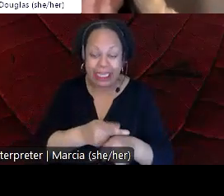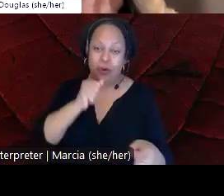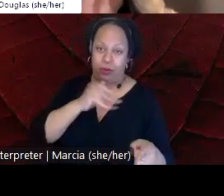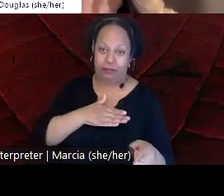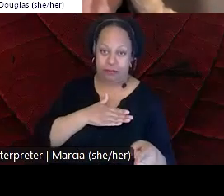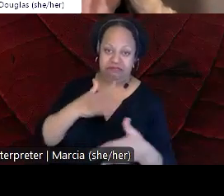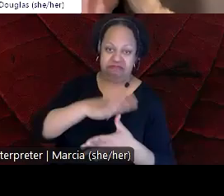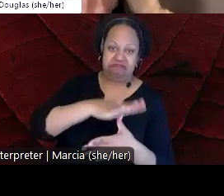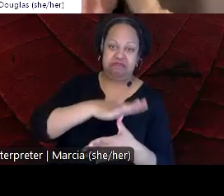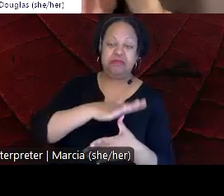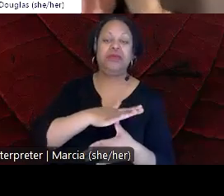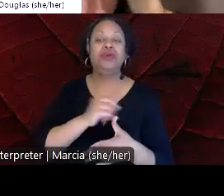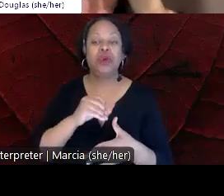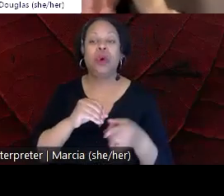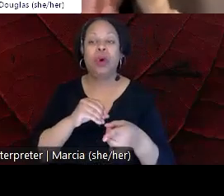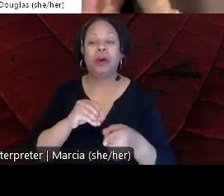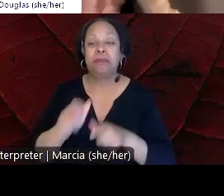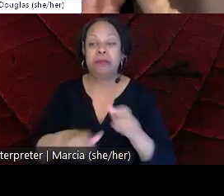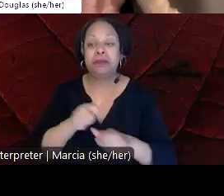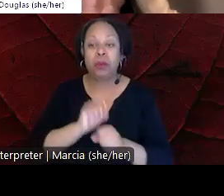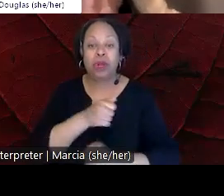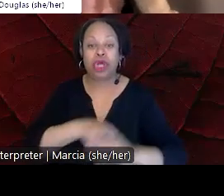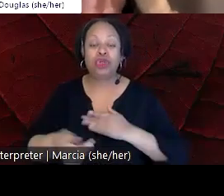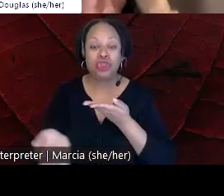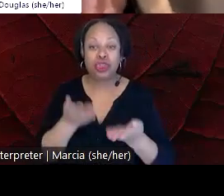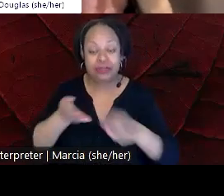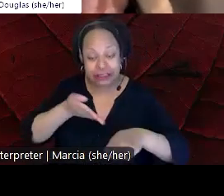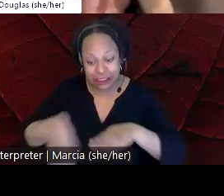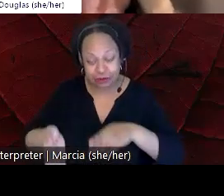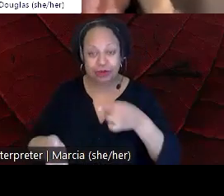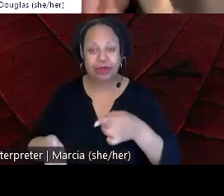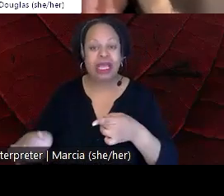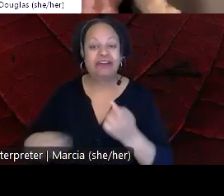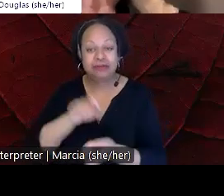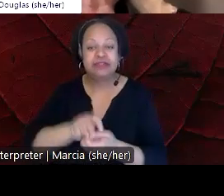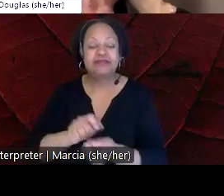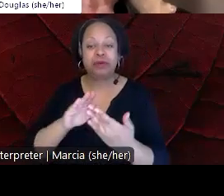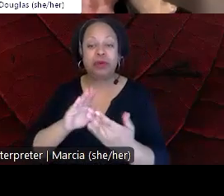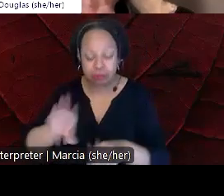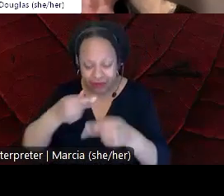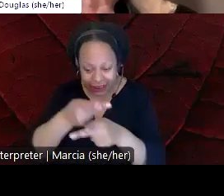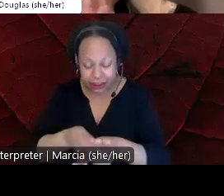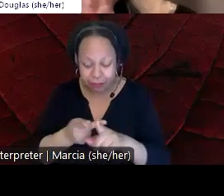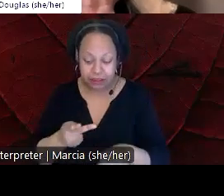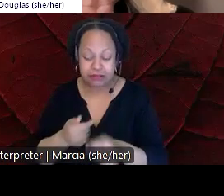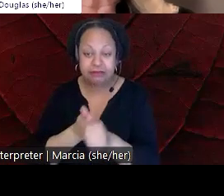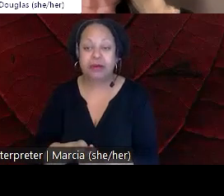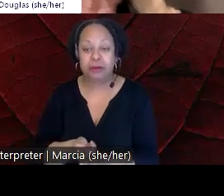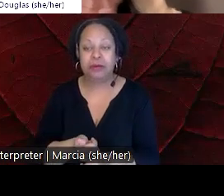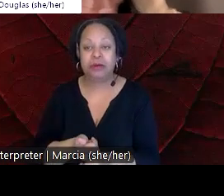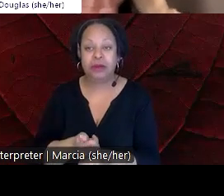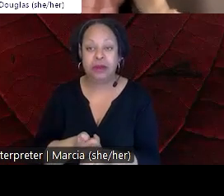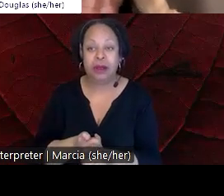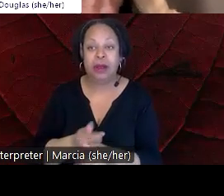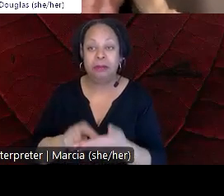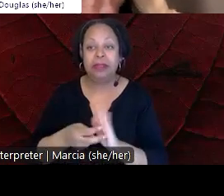nous, ça nous intéresse tous qui faisons partie du secteur des soins, de la santé, de donner des